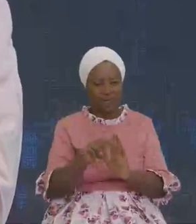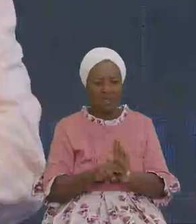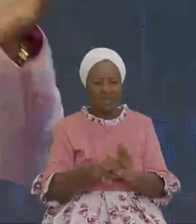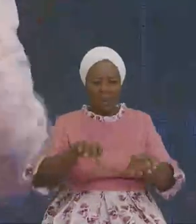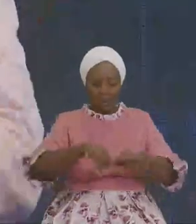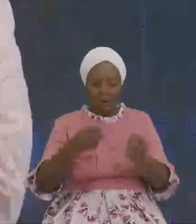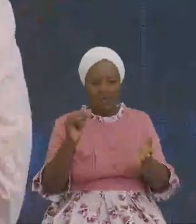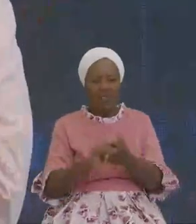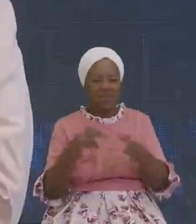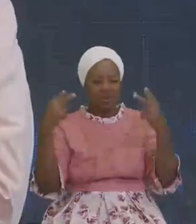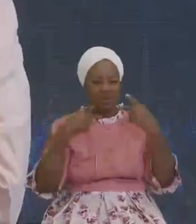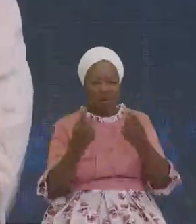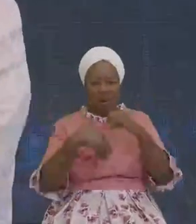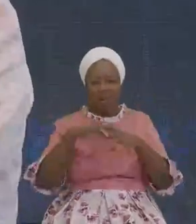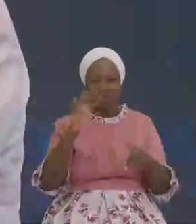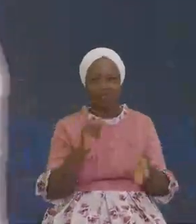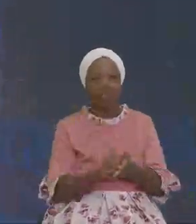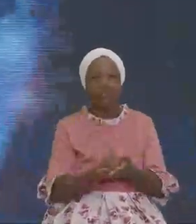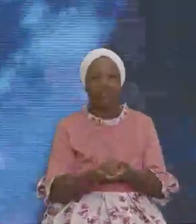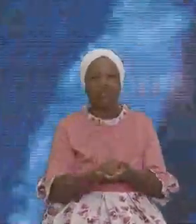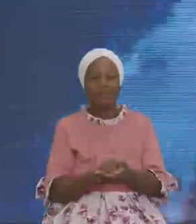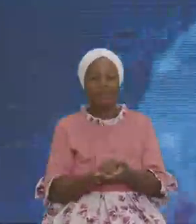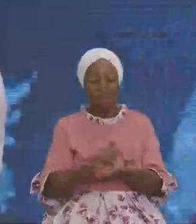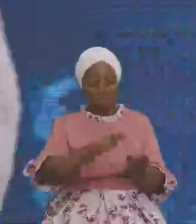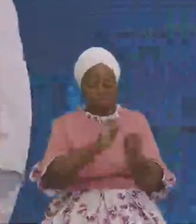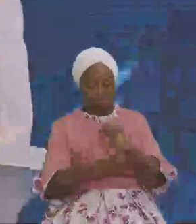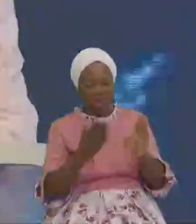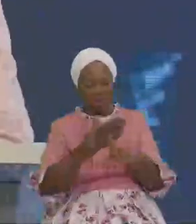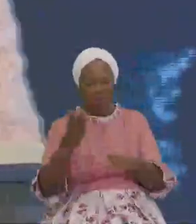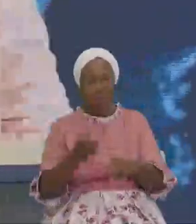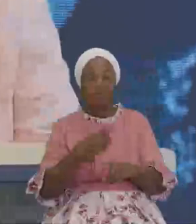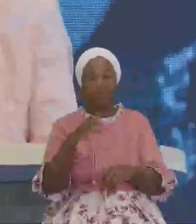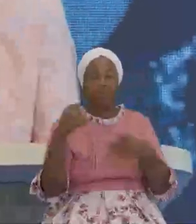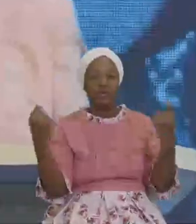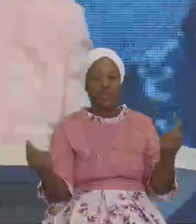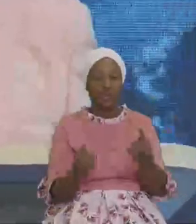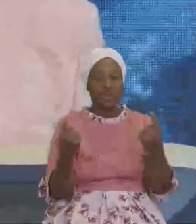brisez ces jougs. Sortez de cela. Détournez-vous de vos péchés.